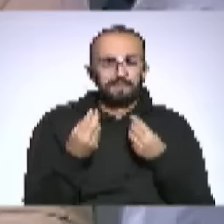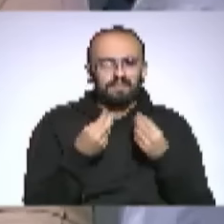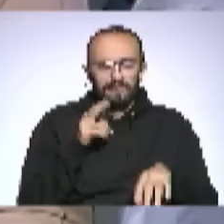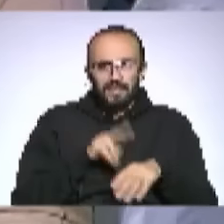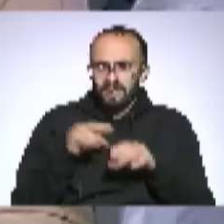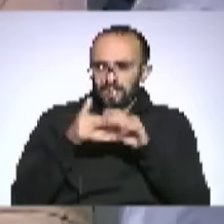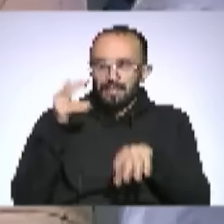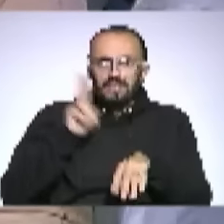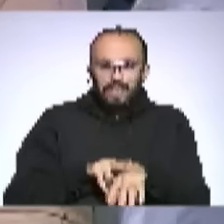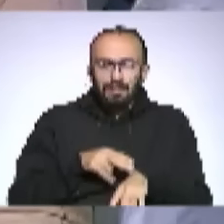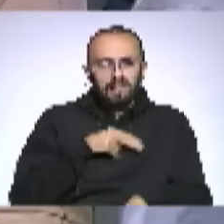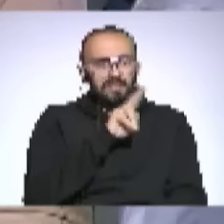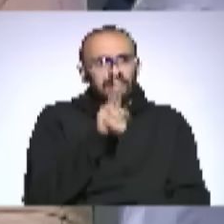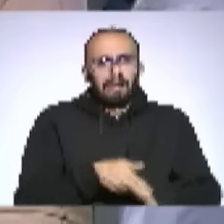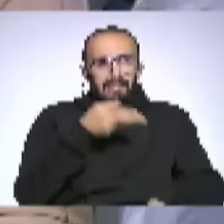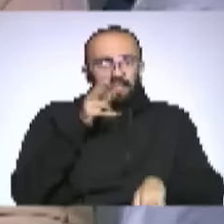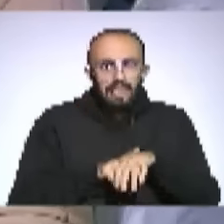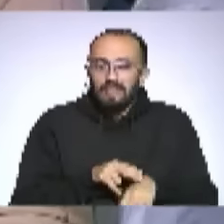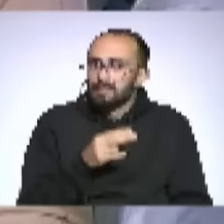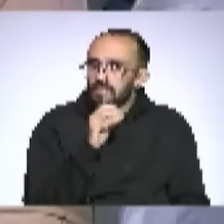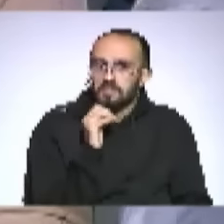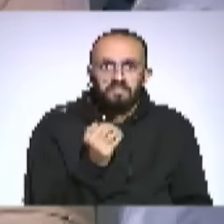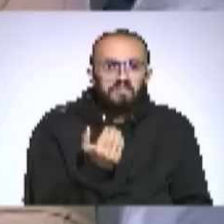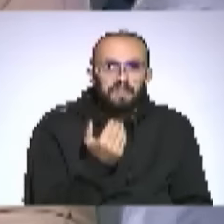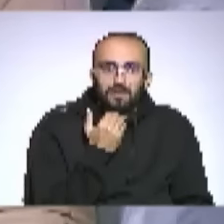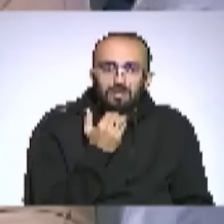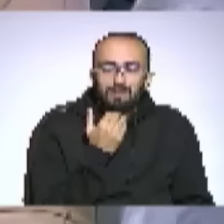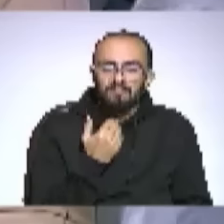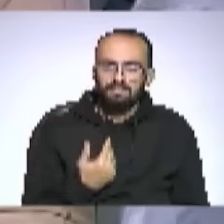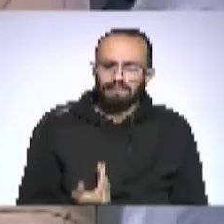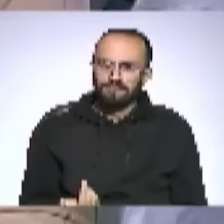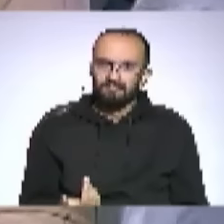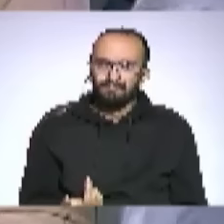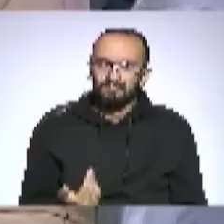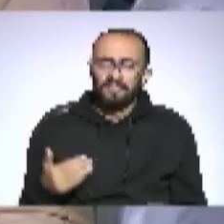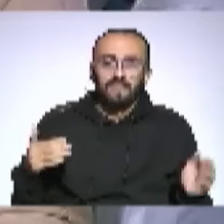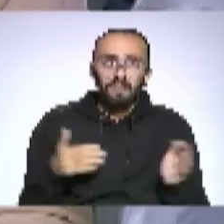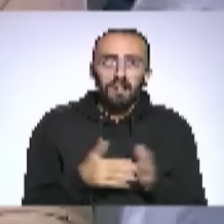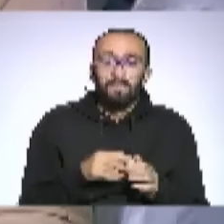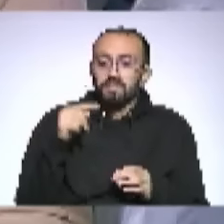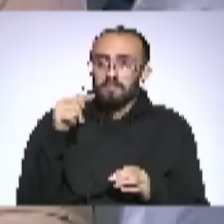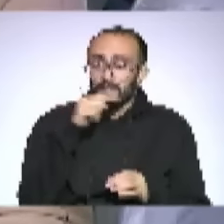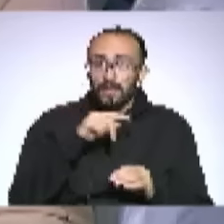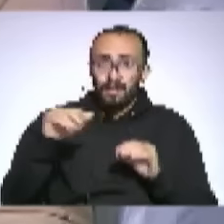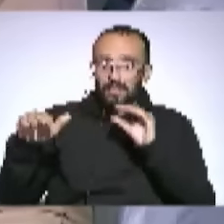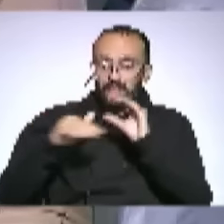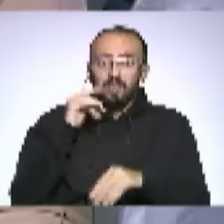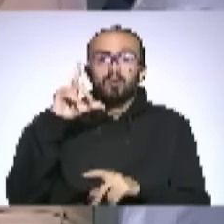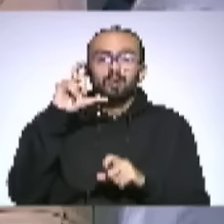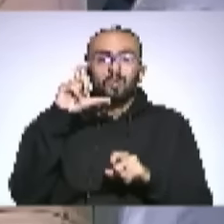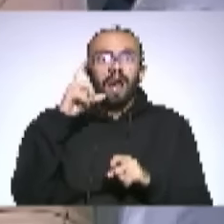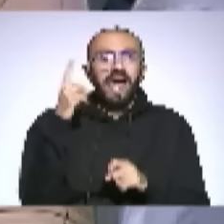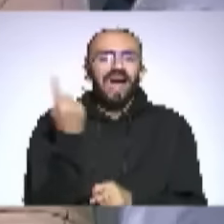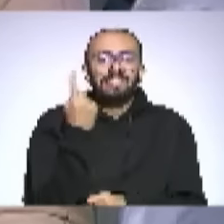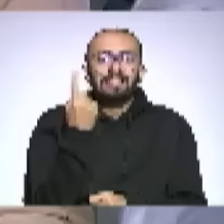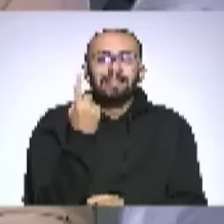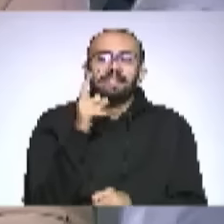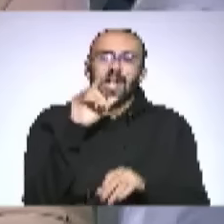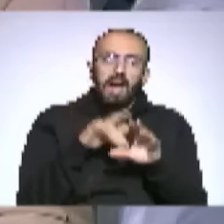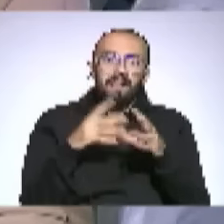الرسائل تاني رجعت سالته تاني برده قال لي لا لغايه ما وصلني منها صور ليهم هي صور عاديه